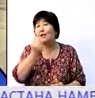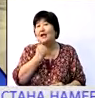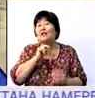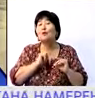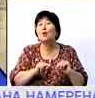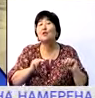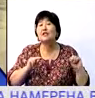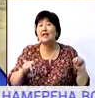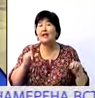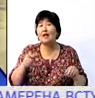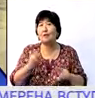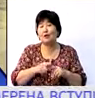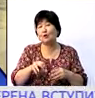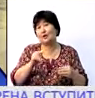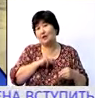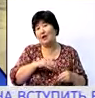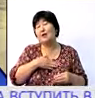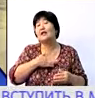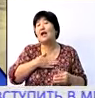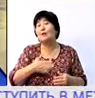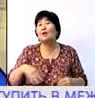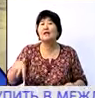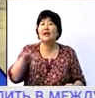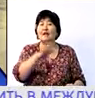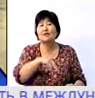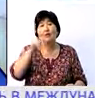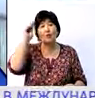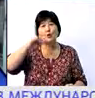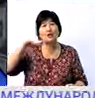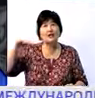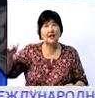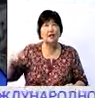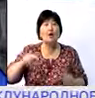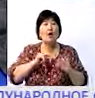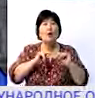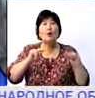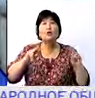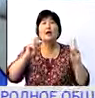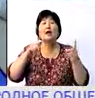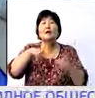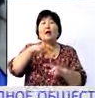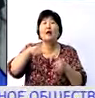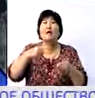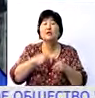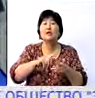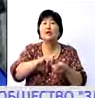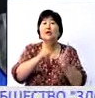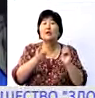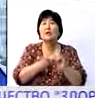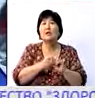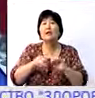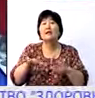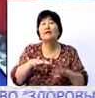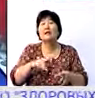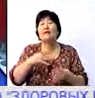учителям, с которыми работал. Я благодарен всем ученикам. Учителей на балу было не узнать. Поменяли свои деловые